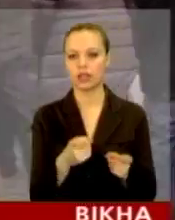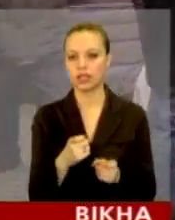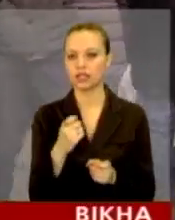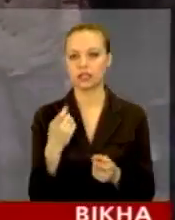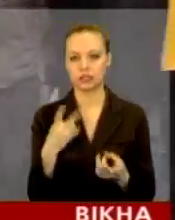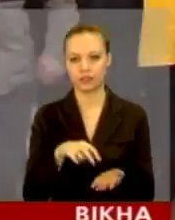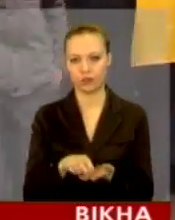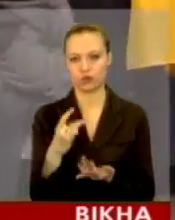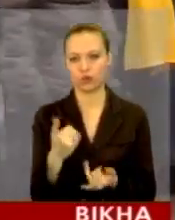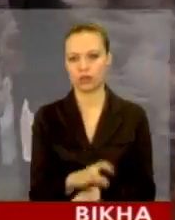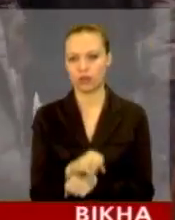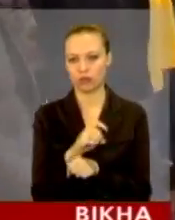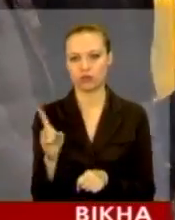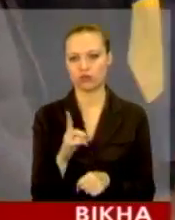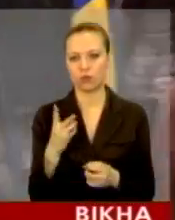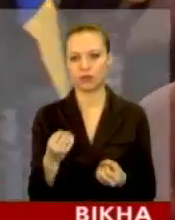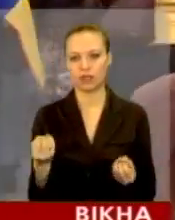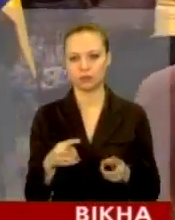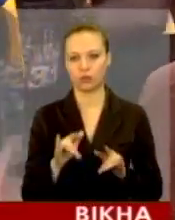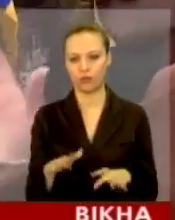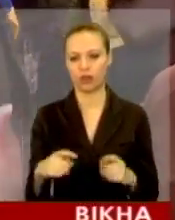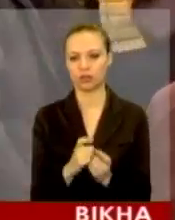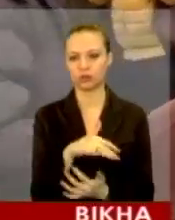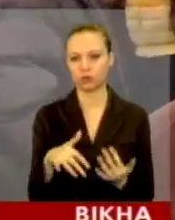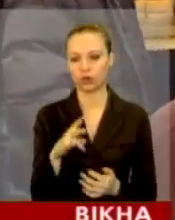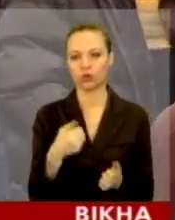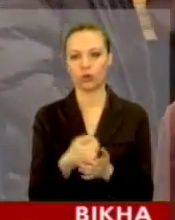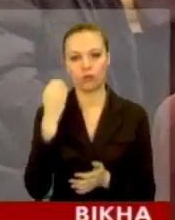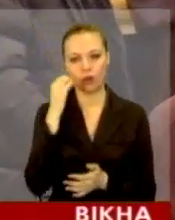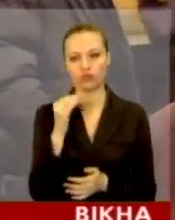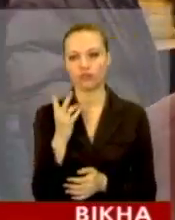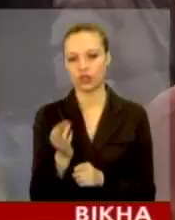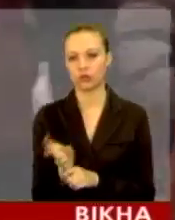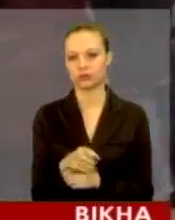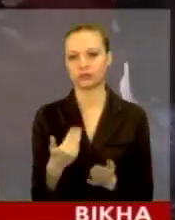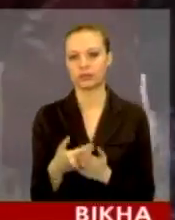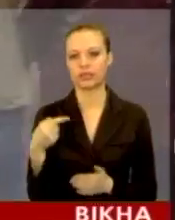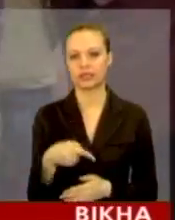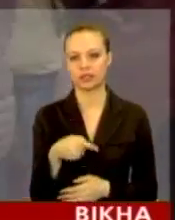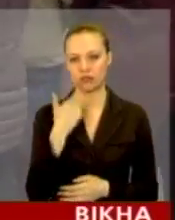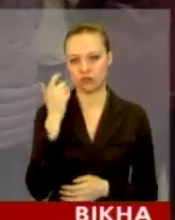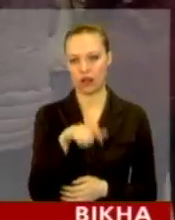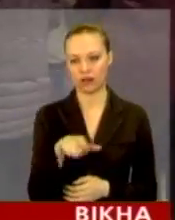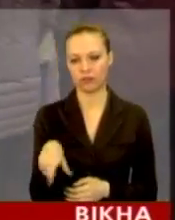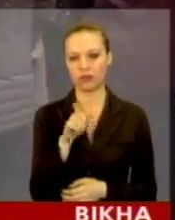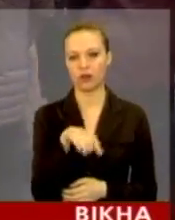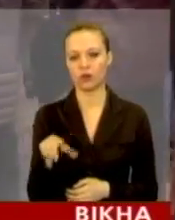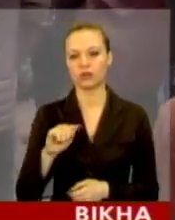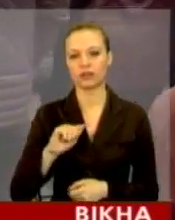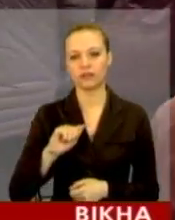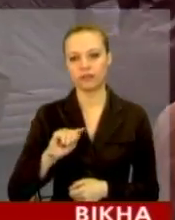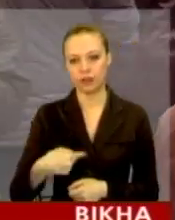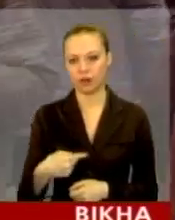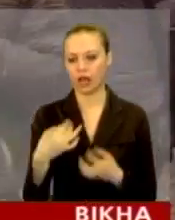виходити сьогодні на мітинги, аби не провокувати сутичок, до пам'ятника Тарасу Шевченку вийшло близько тисячі харків'ян. Люди